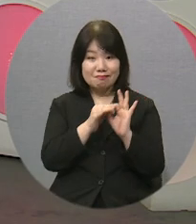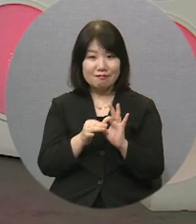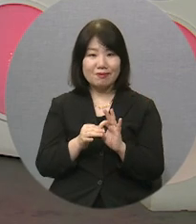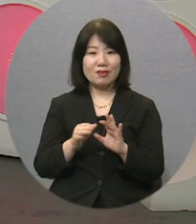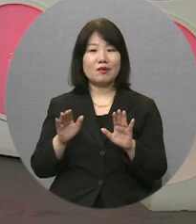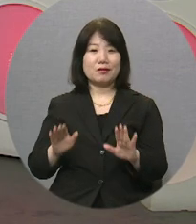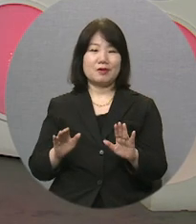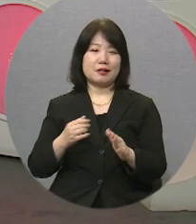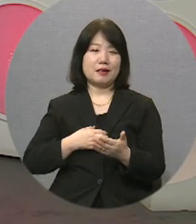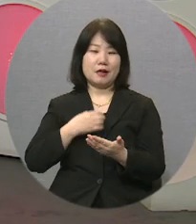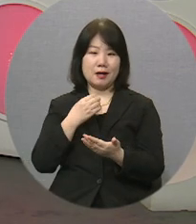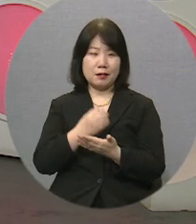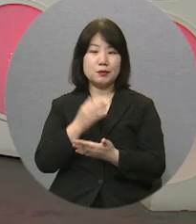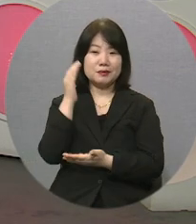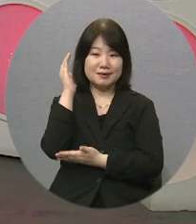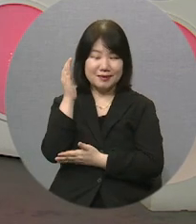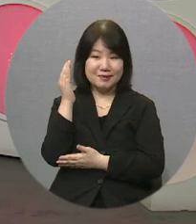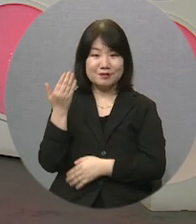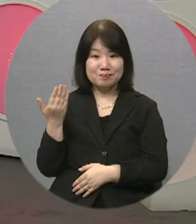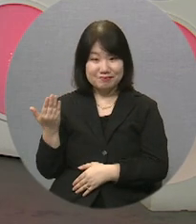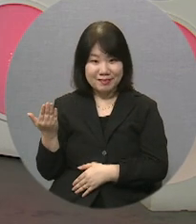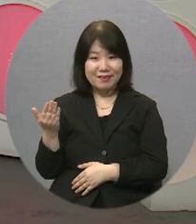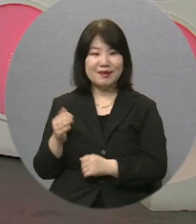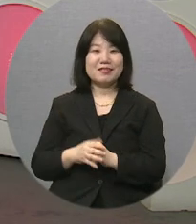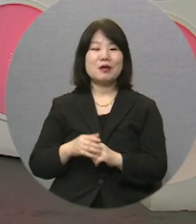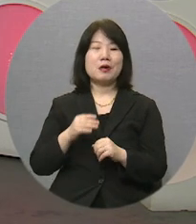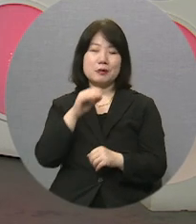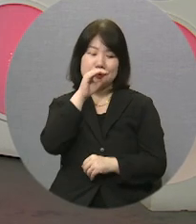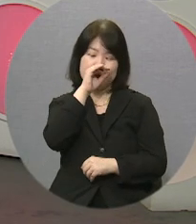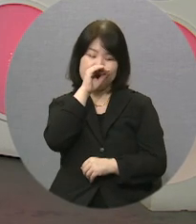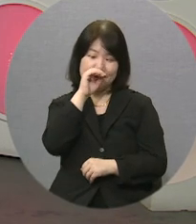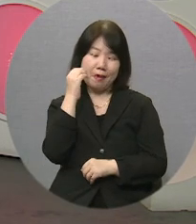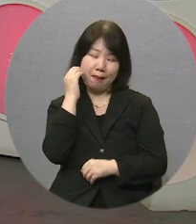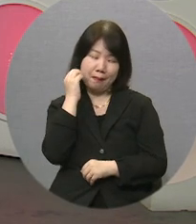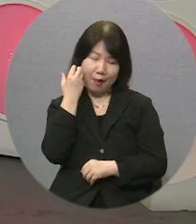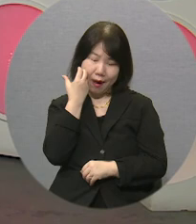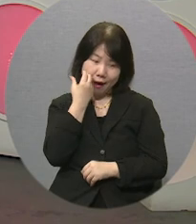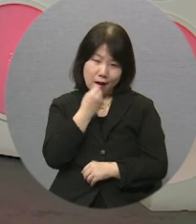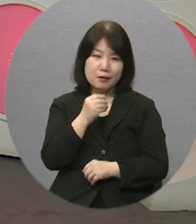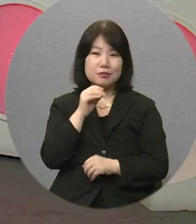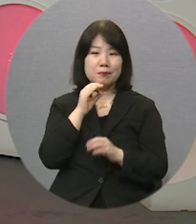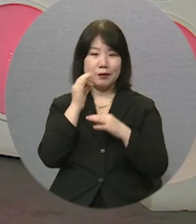그날 그날 감동 사연 오늘 또 여정희 씨 그 섹시한 목소리 보이션 목소리.